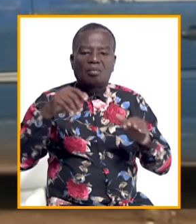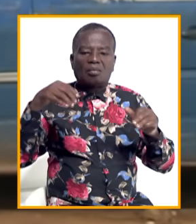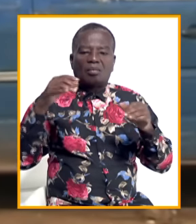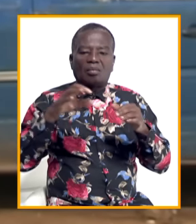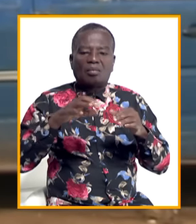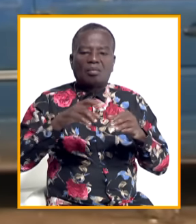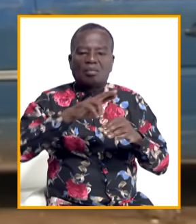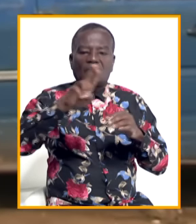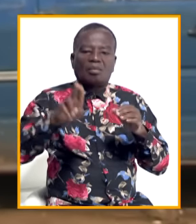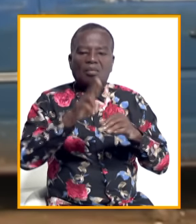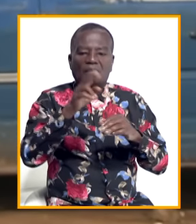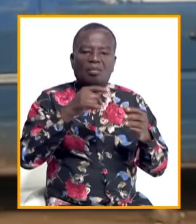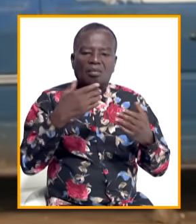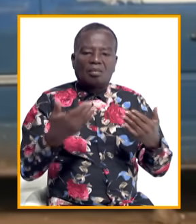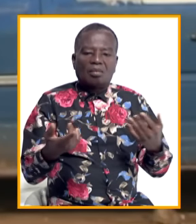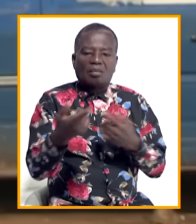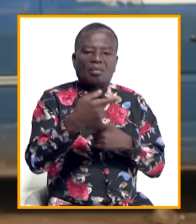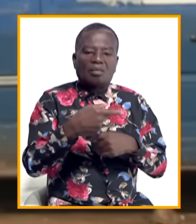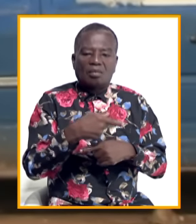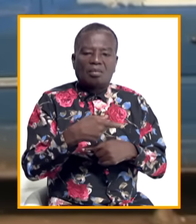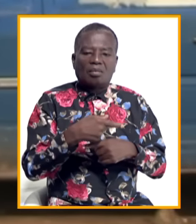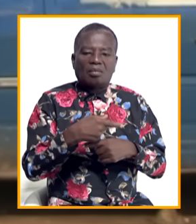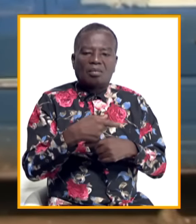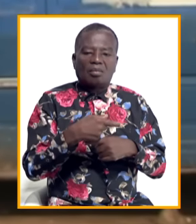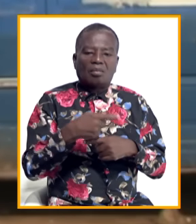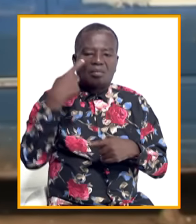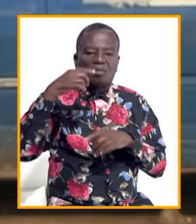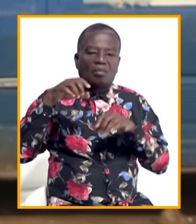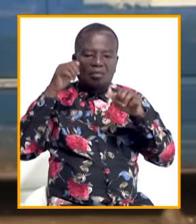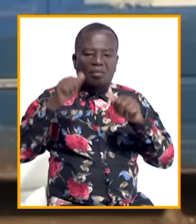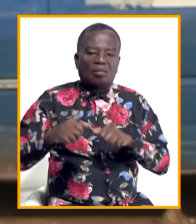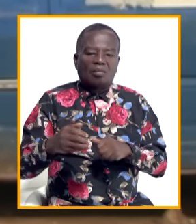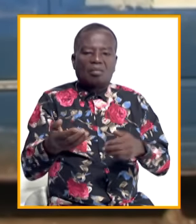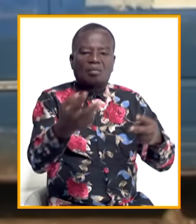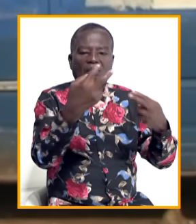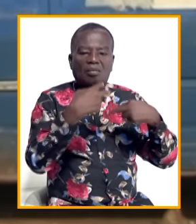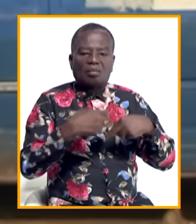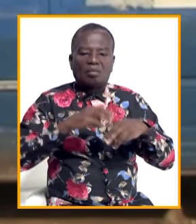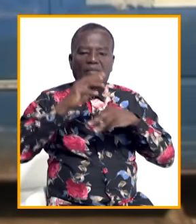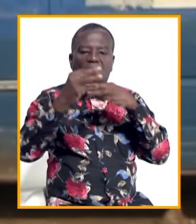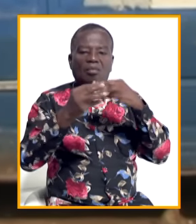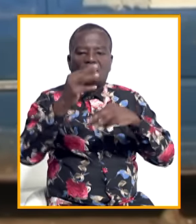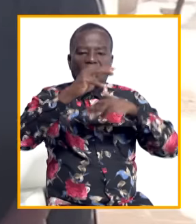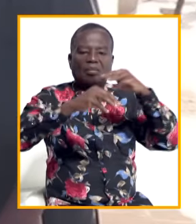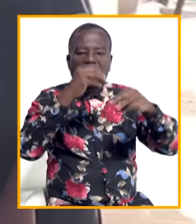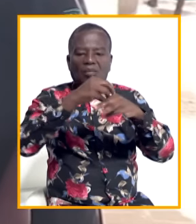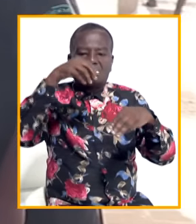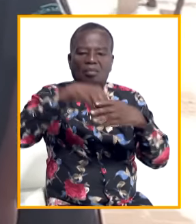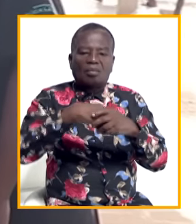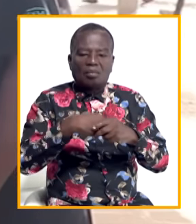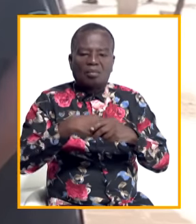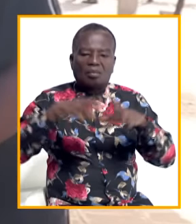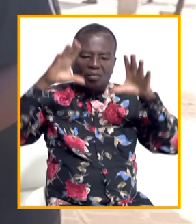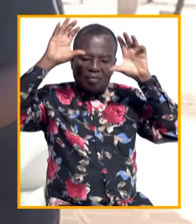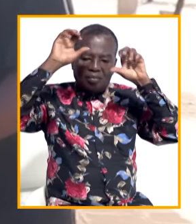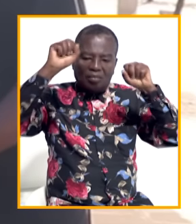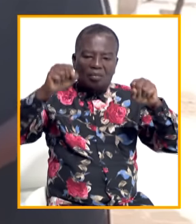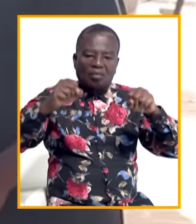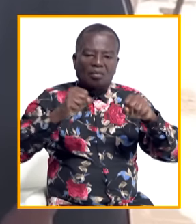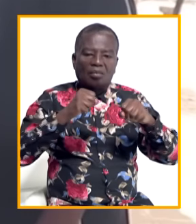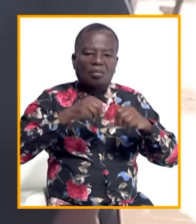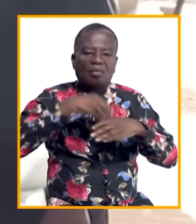à utiliser ici, un filon à utiliser pour pouvoir faire venir du monde, comme ici, la région de Mans. La présidente Marie-Laure